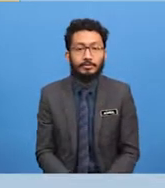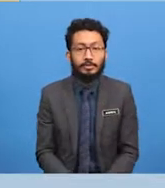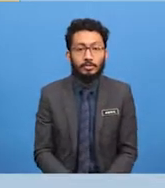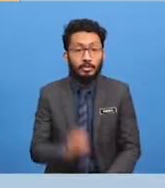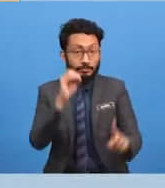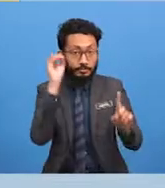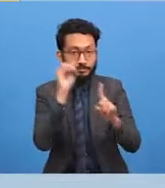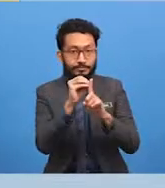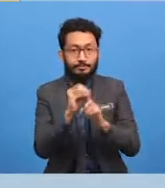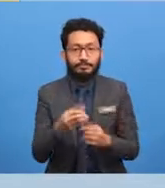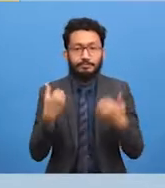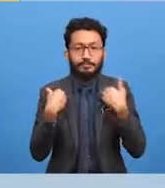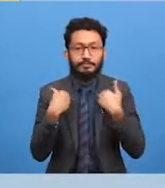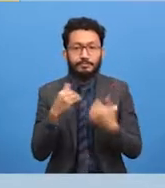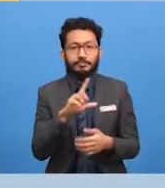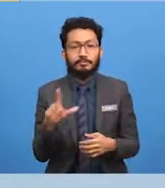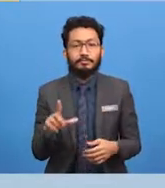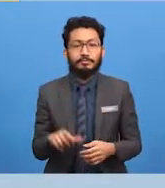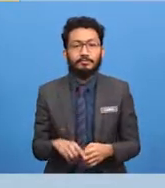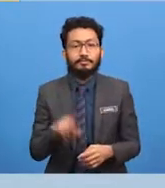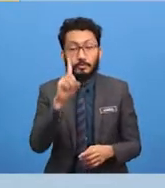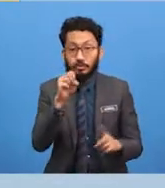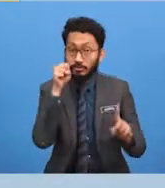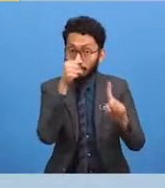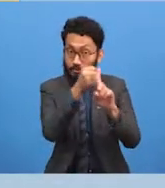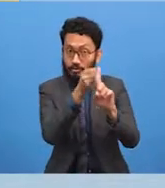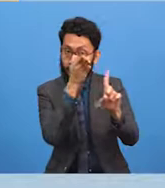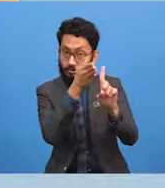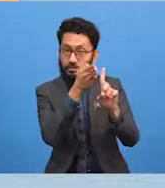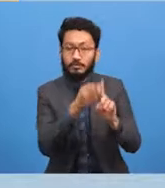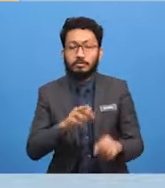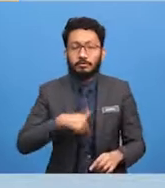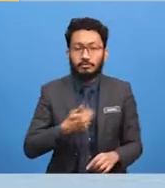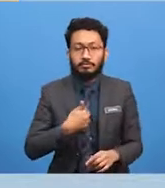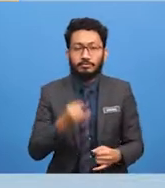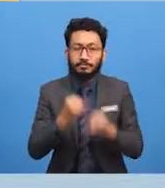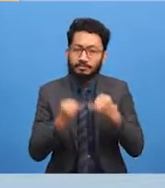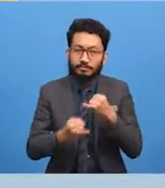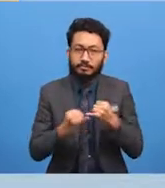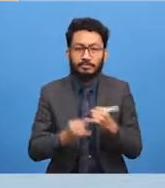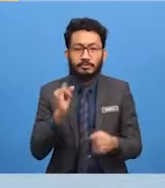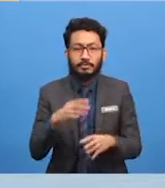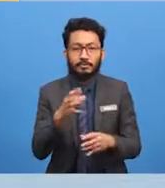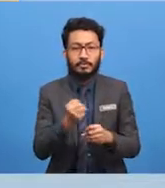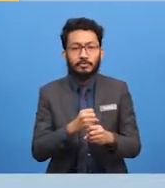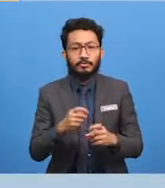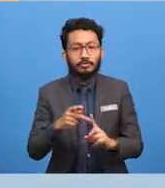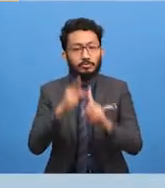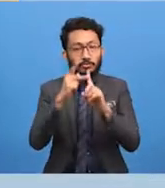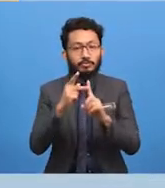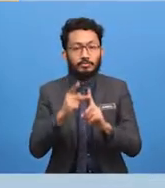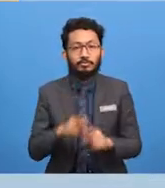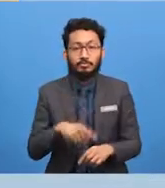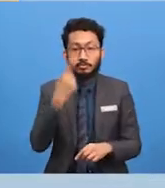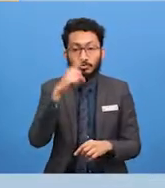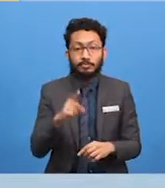Objektif merupakan sasaran atau hasil akhir yang khusus untuk dicapai